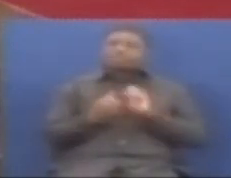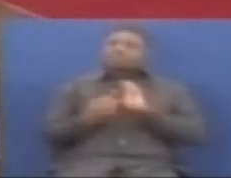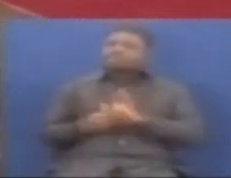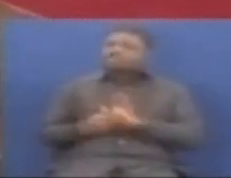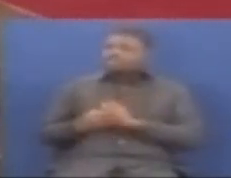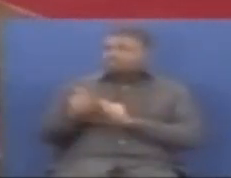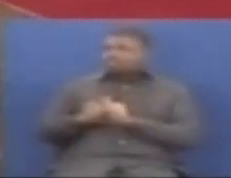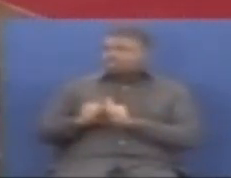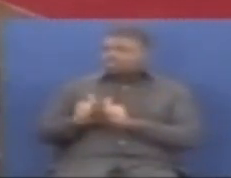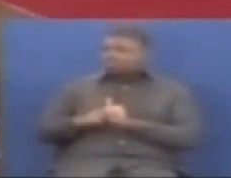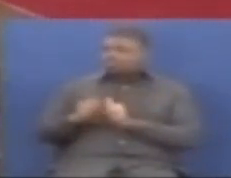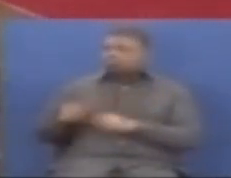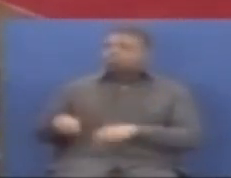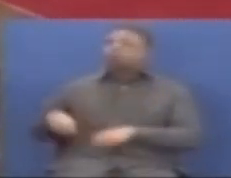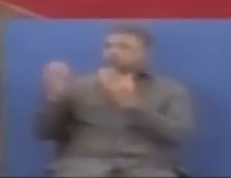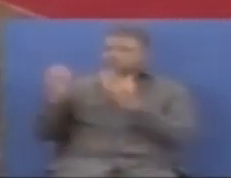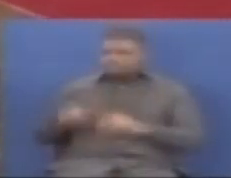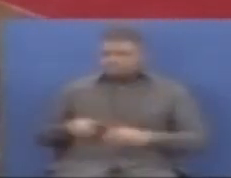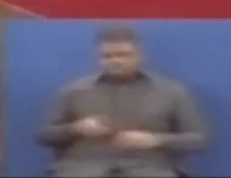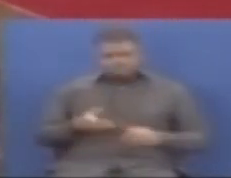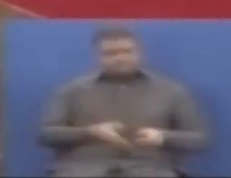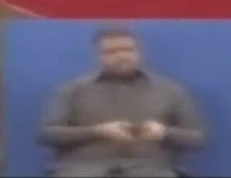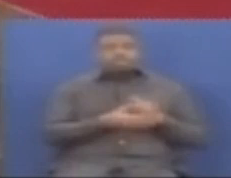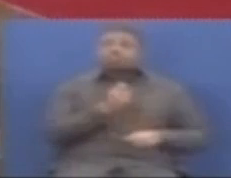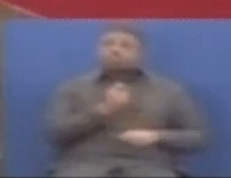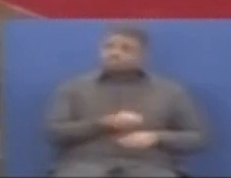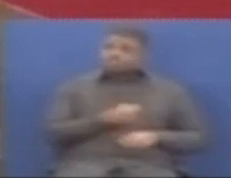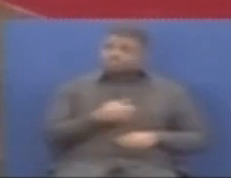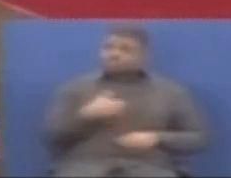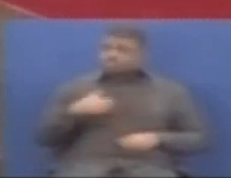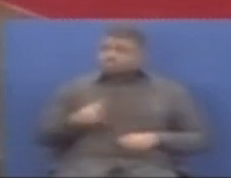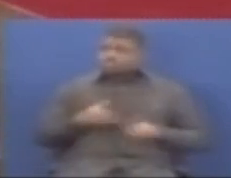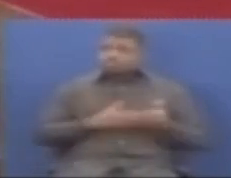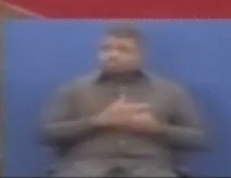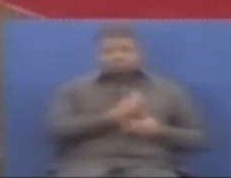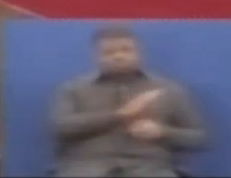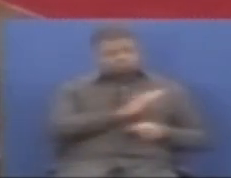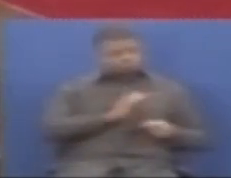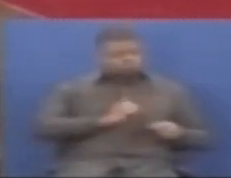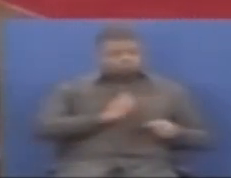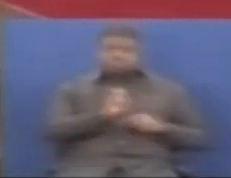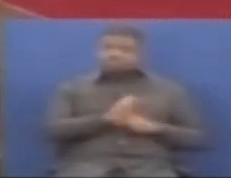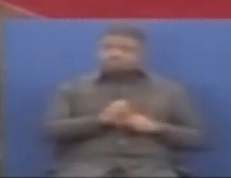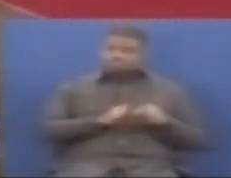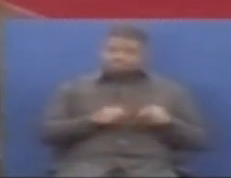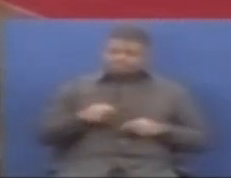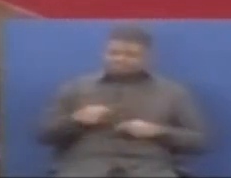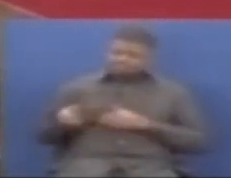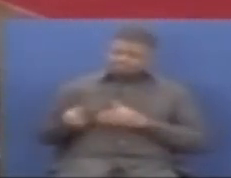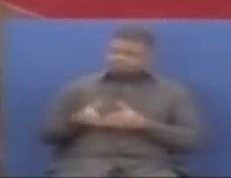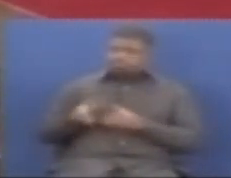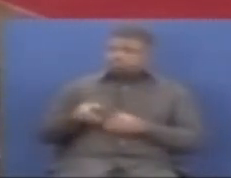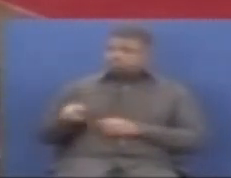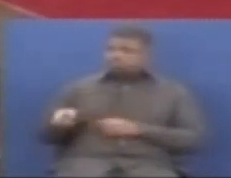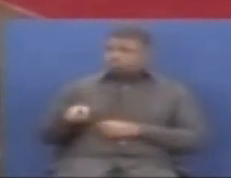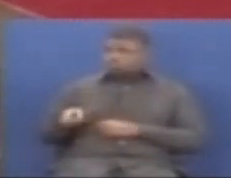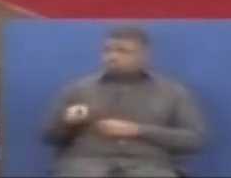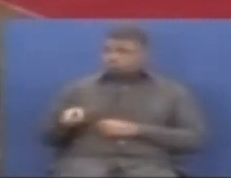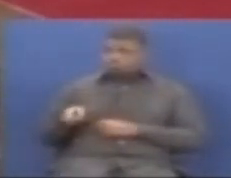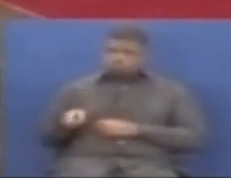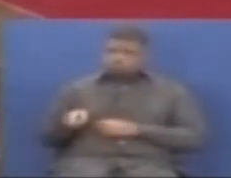yani TanTrade, imekuwa ikiratibu jitihada mbalimbali za upatikanaji wa masoko ya mazao mbalimbali yanayozalishwa